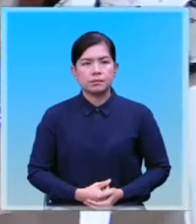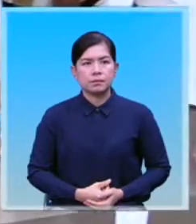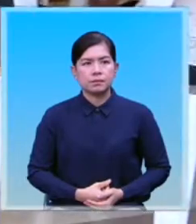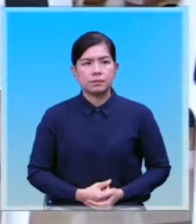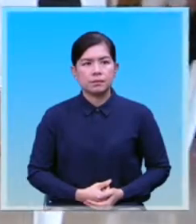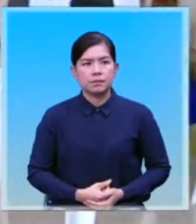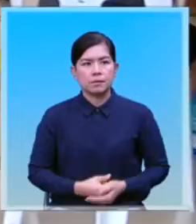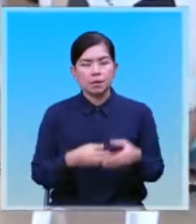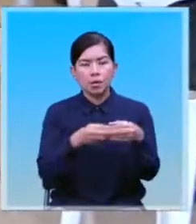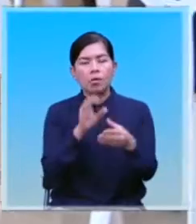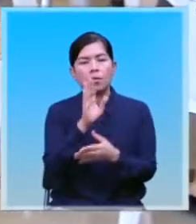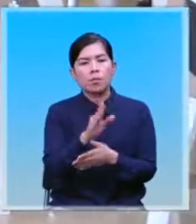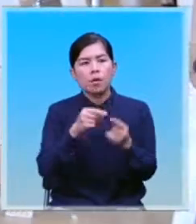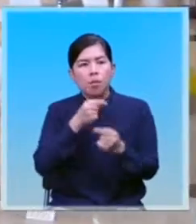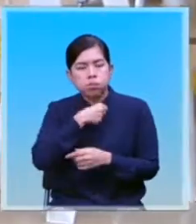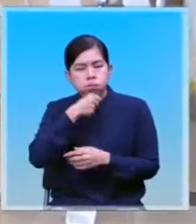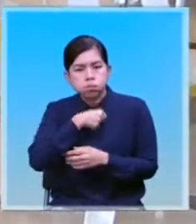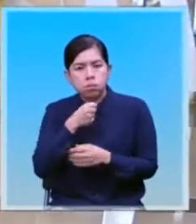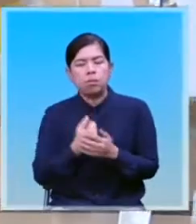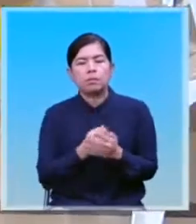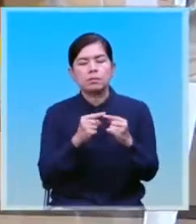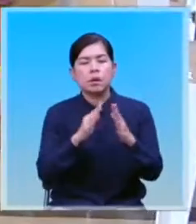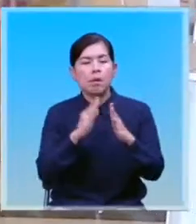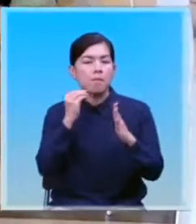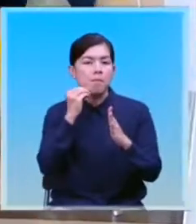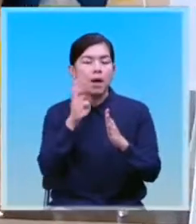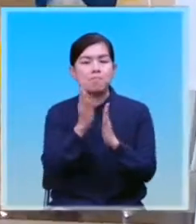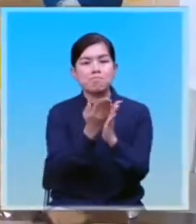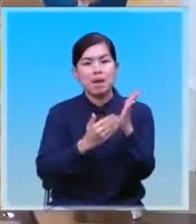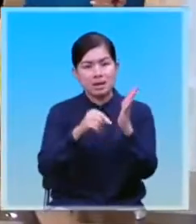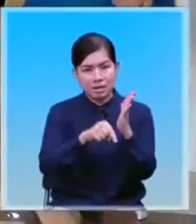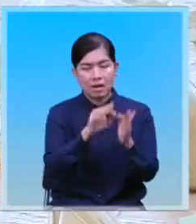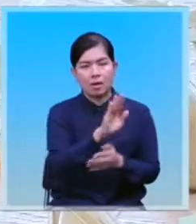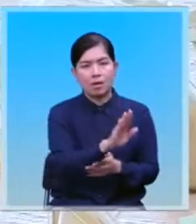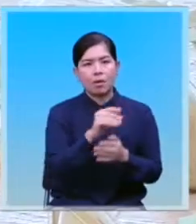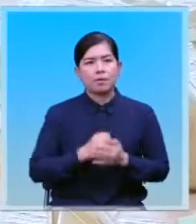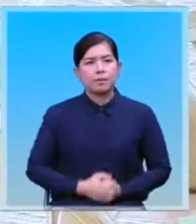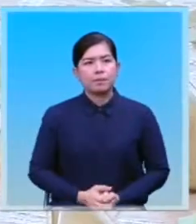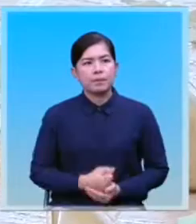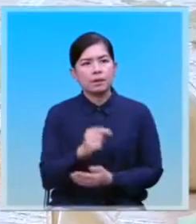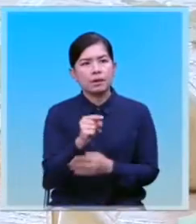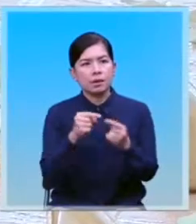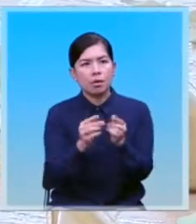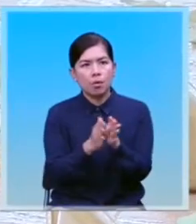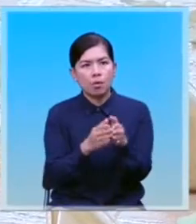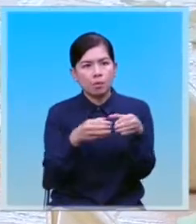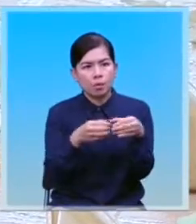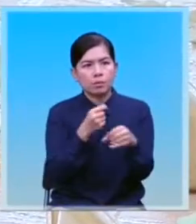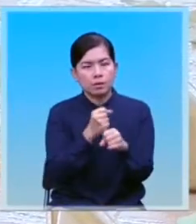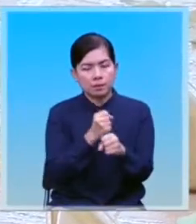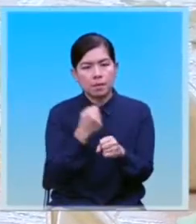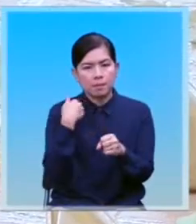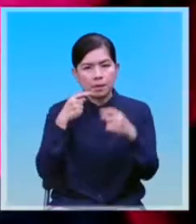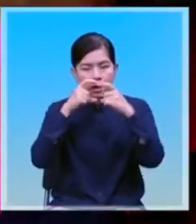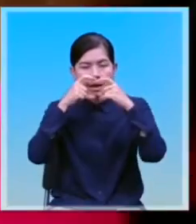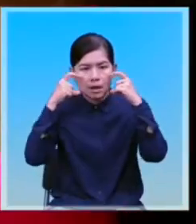กลุ่มผู้สูงอายุจากบ้านบางแคหรือศูนย์พัฒนาการสวัสดิการสังคมผู้สูงอายุบ้านบางแคร่วมกันทำหน้ากากอนามัยภ